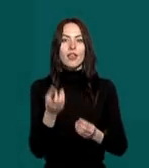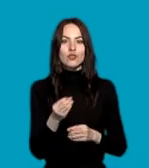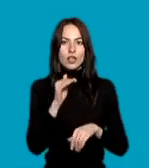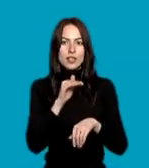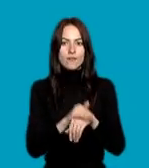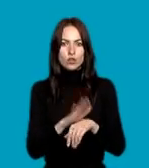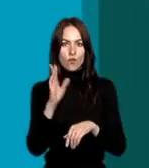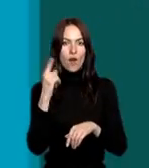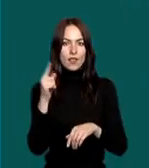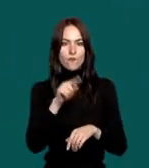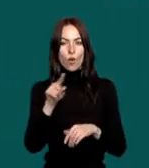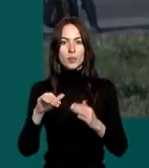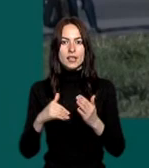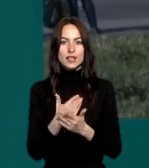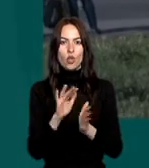хвороби?